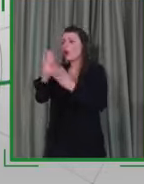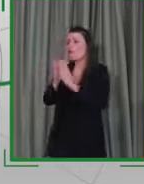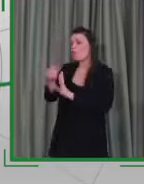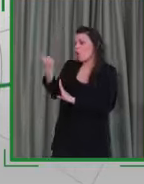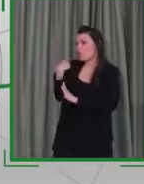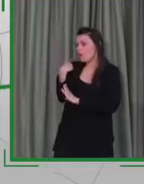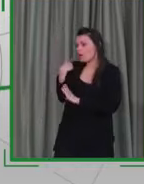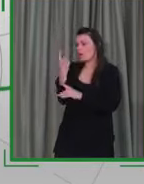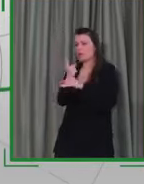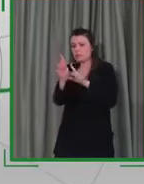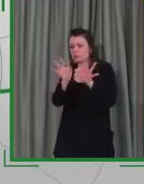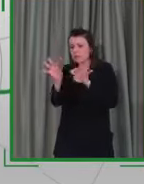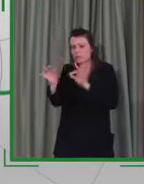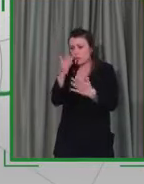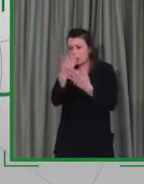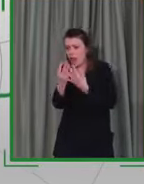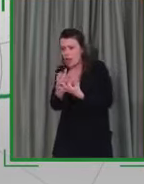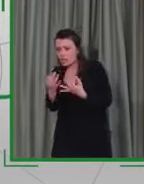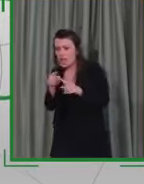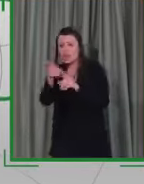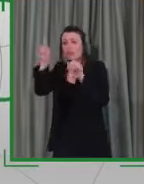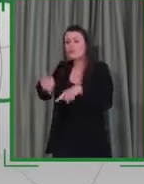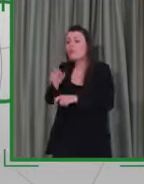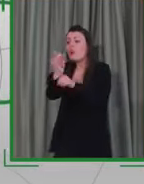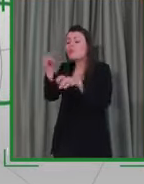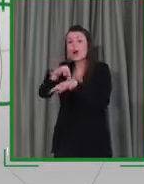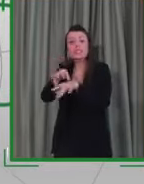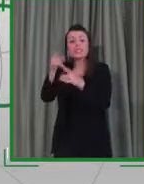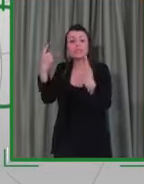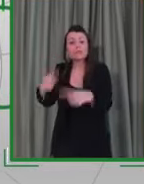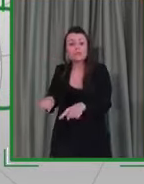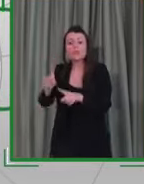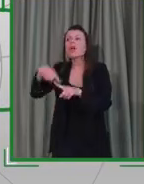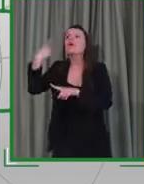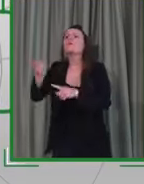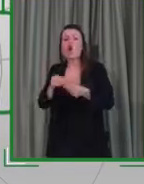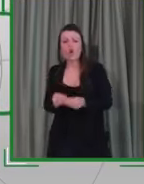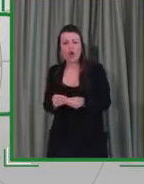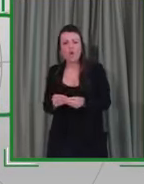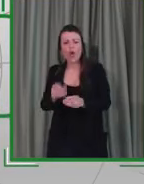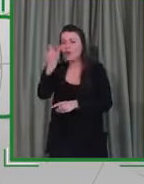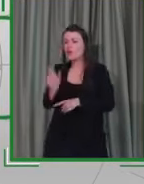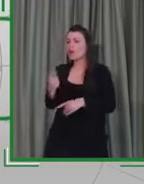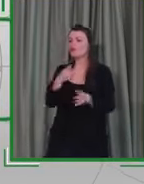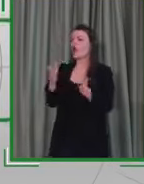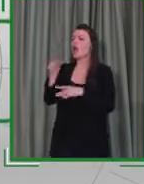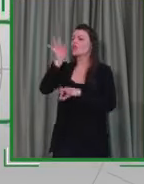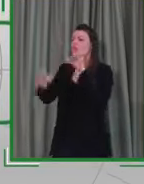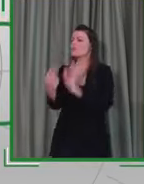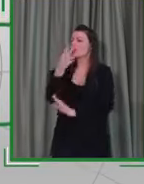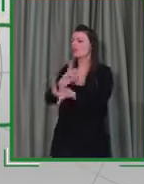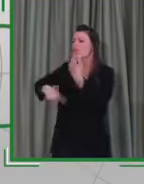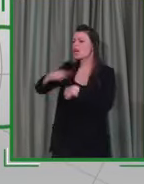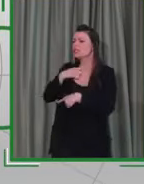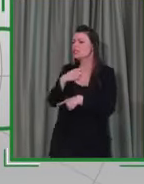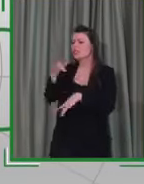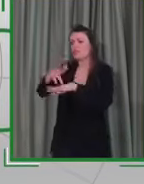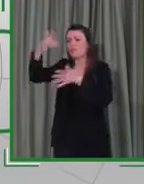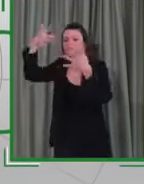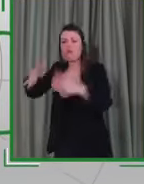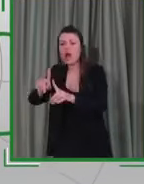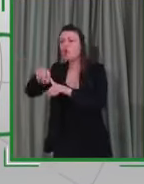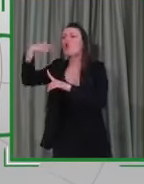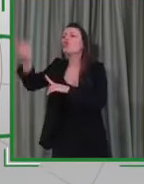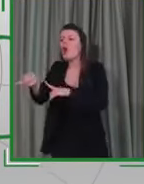tema della riabilitazione di questi pazienti chi è stato in una terapia intensiva avrà dei grossi problemi e noi stiamo già lavorando su questo